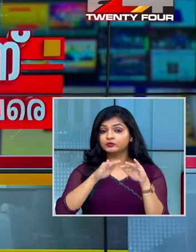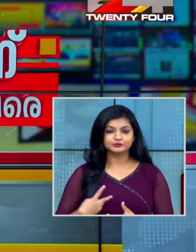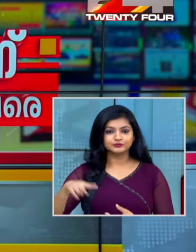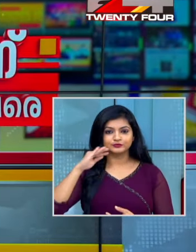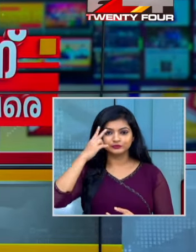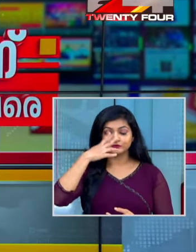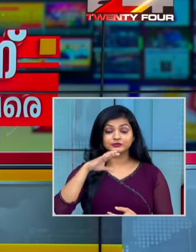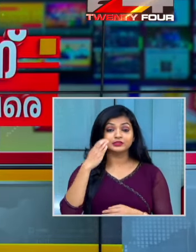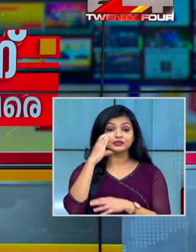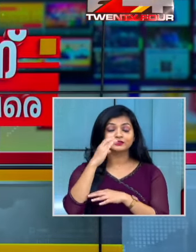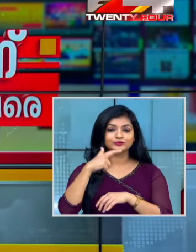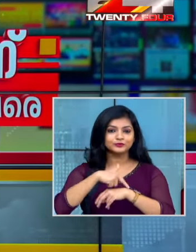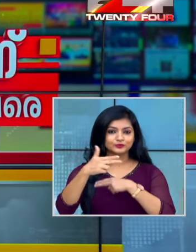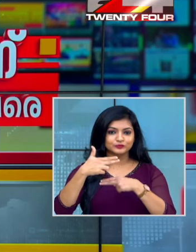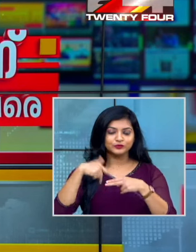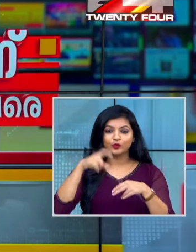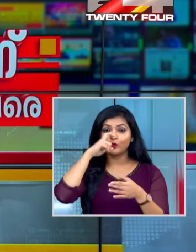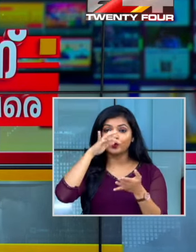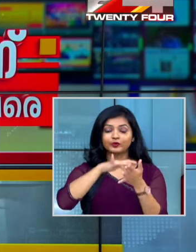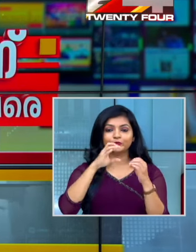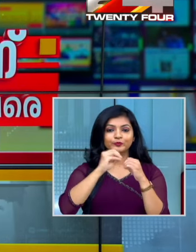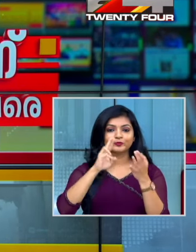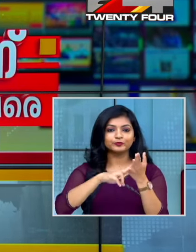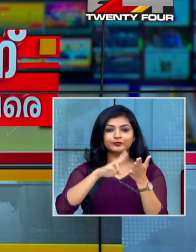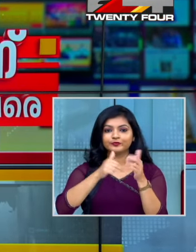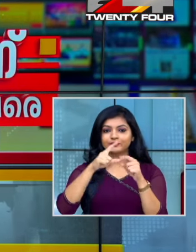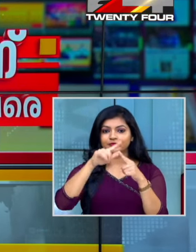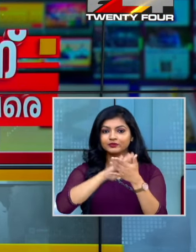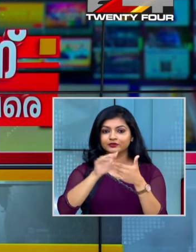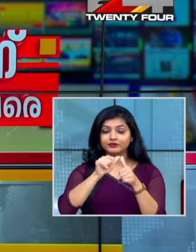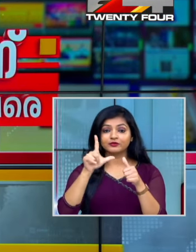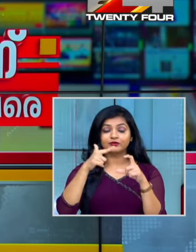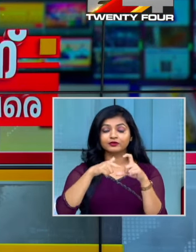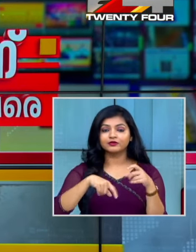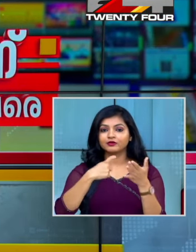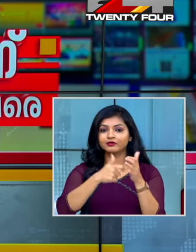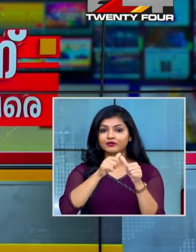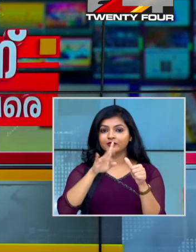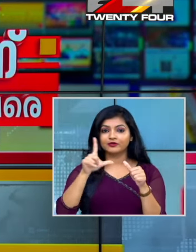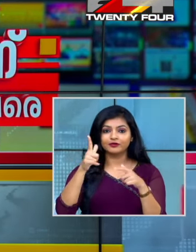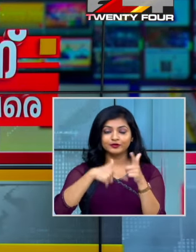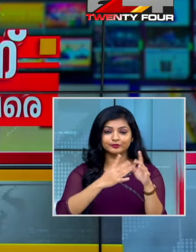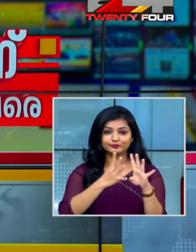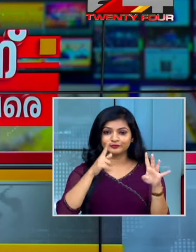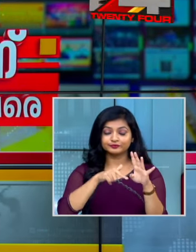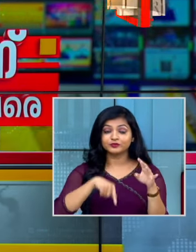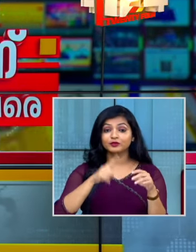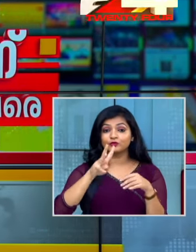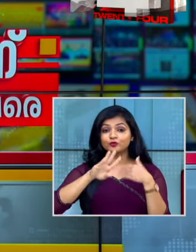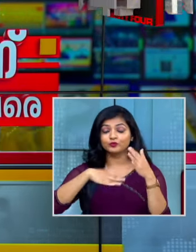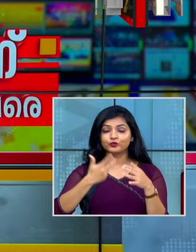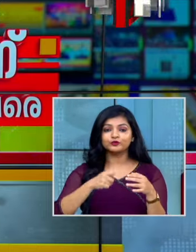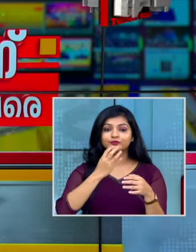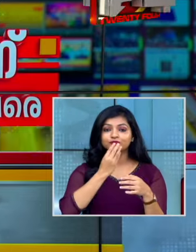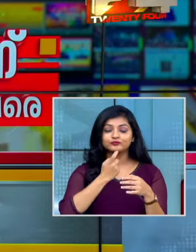പരിക്കേറ്റത്. ക്രിസ്മസിന്റെ വരവറിയിച്ച് കോട്ടയത്ത് ബോൺ നഥാലെ റാലി ഉടൻ ആരംഭിക്കും. 1000 ക്രിസ്മസ് പാപ്പാമാർ റാലിയിൽ അണിനിരക്കും. പൊതുസമ്മേളന